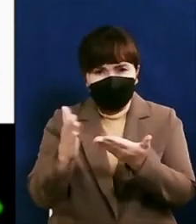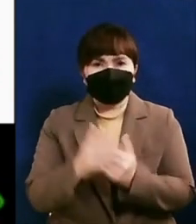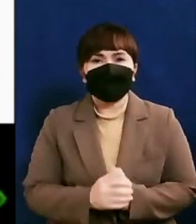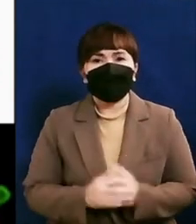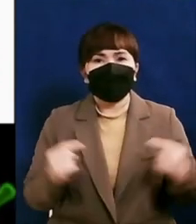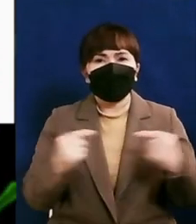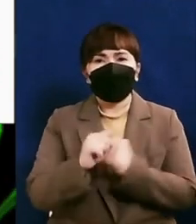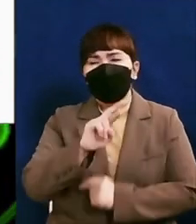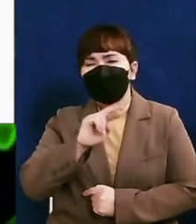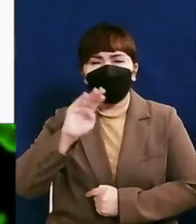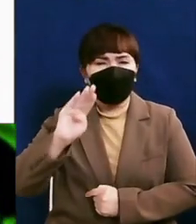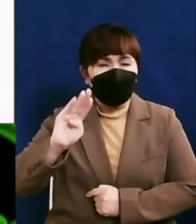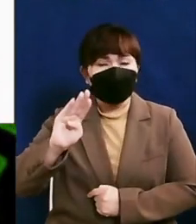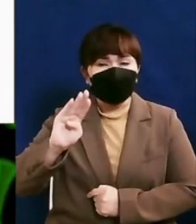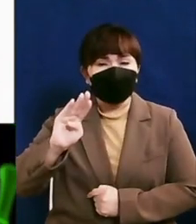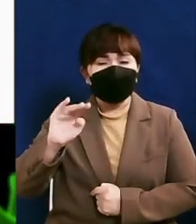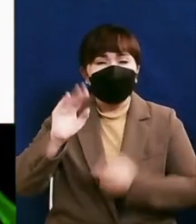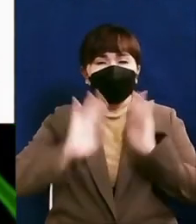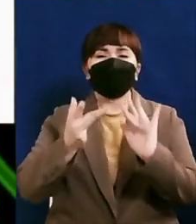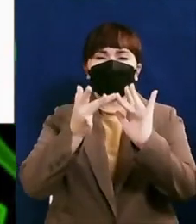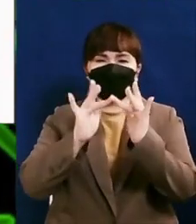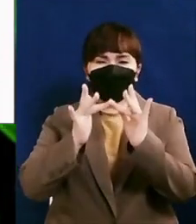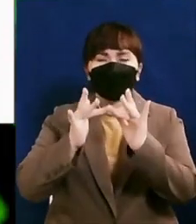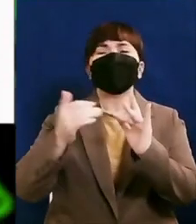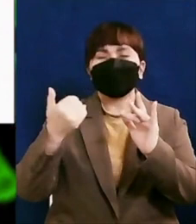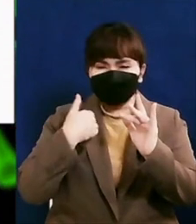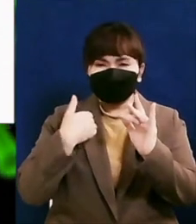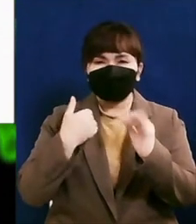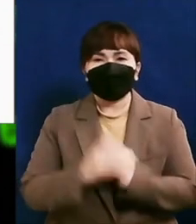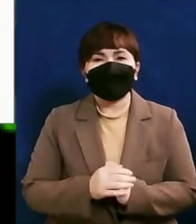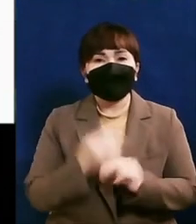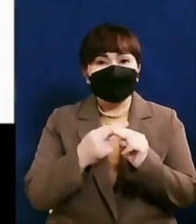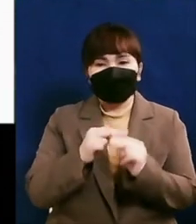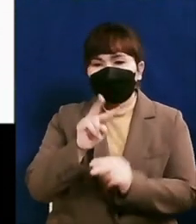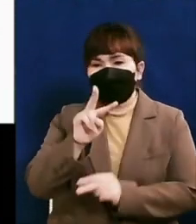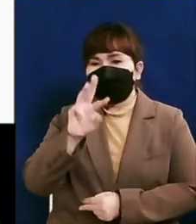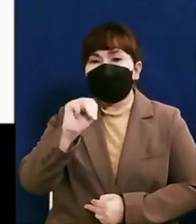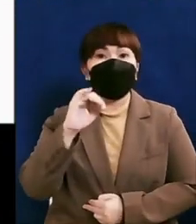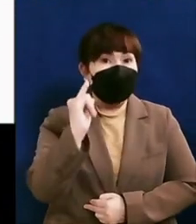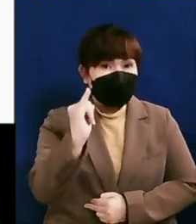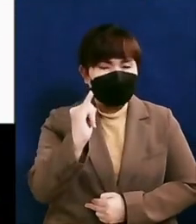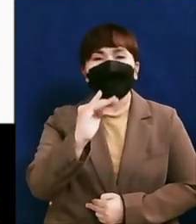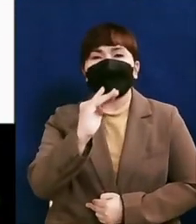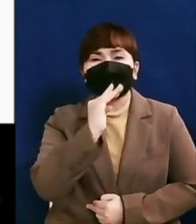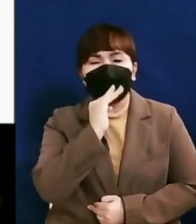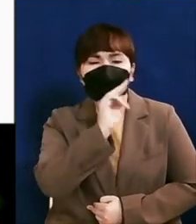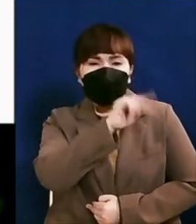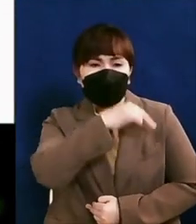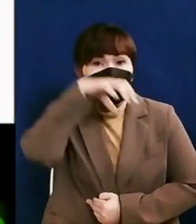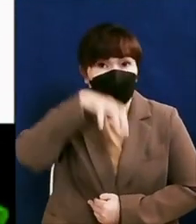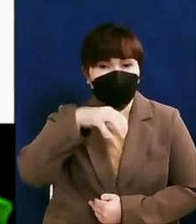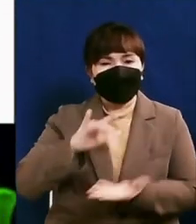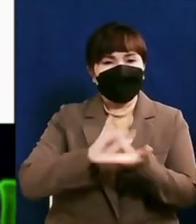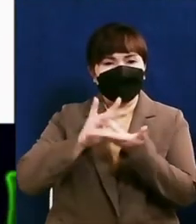ในระบบก็คือเป็นระบบออนไลน์นะครับซึ่งเราเรียกว่า VMI นะครับเมื่อทางโรงพยาบาลนะครับมีการ